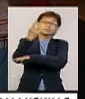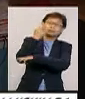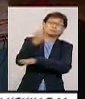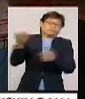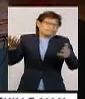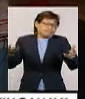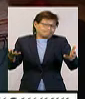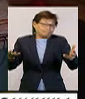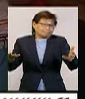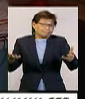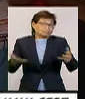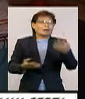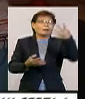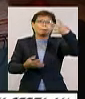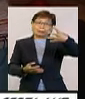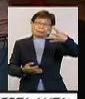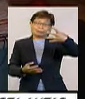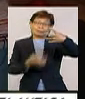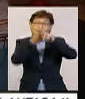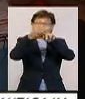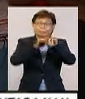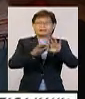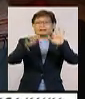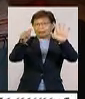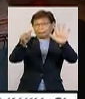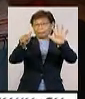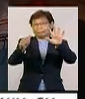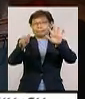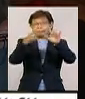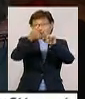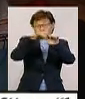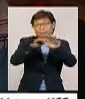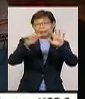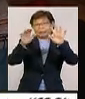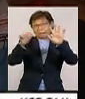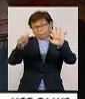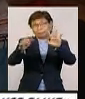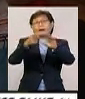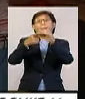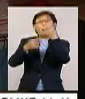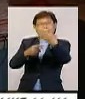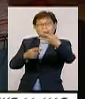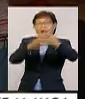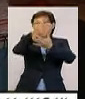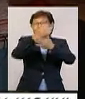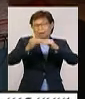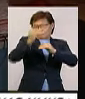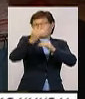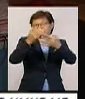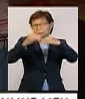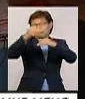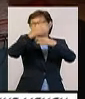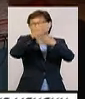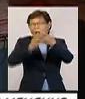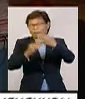Jadi, 4 daripada 6 tonggak RM ke-11, lebih separuh daripada tonggak-tonggak dalam